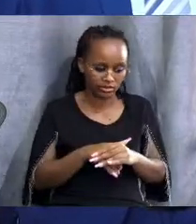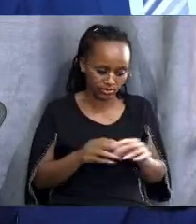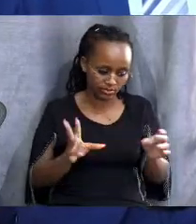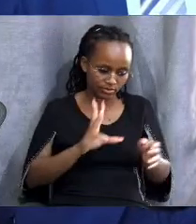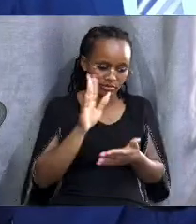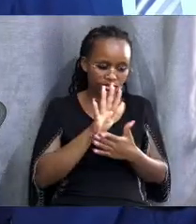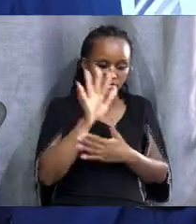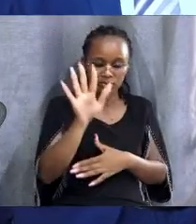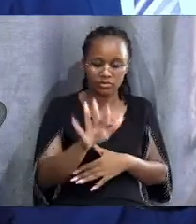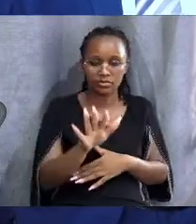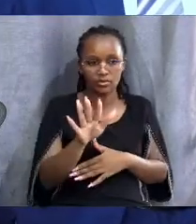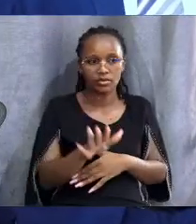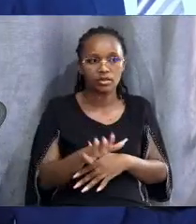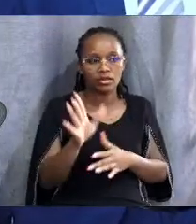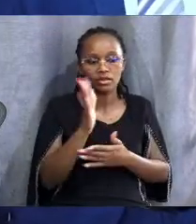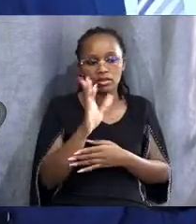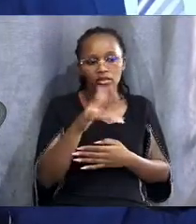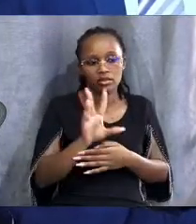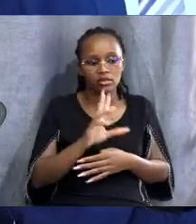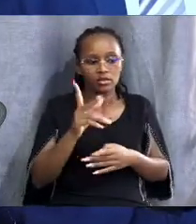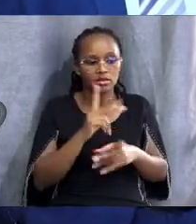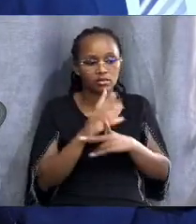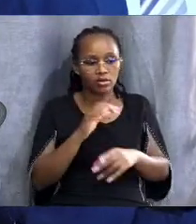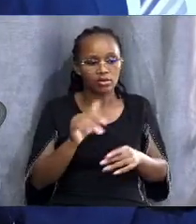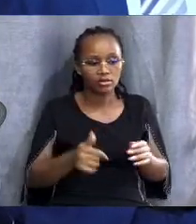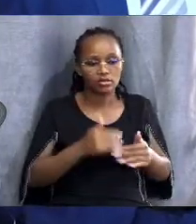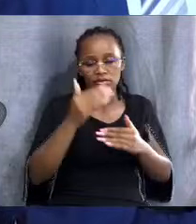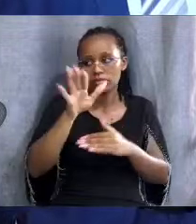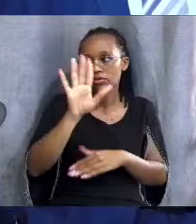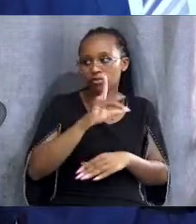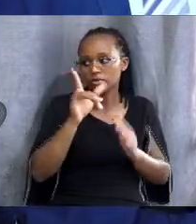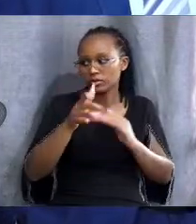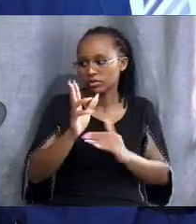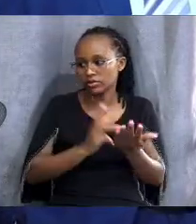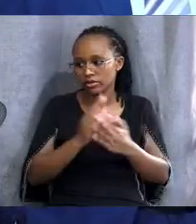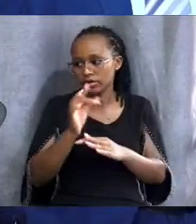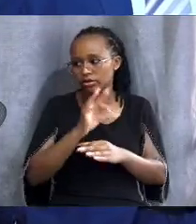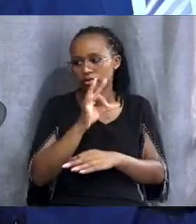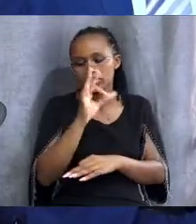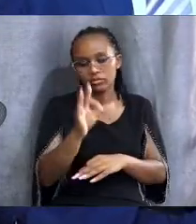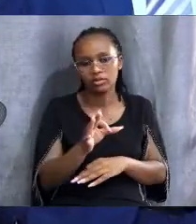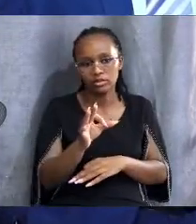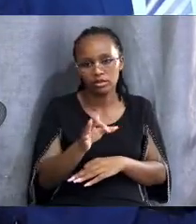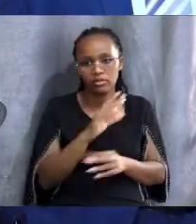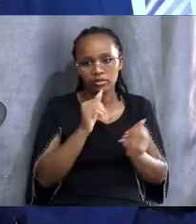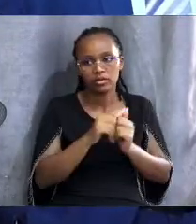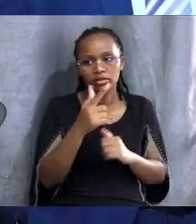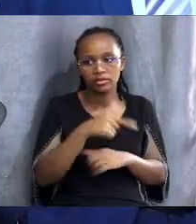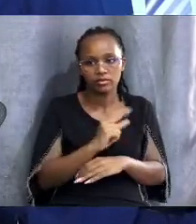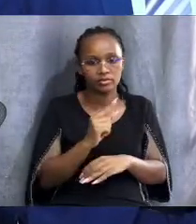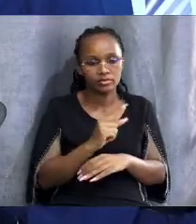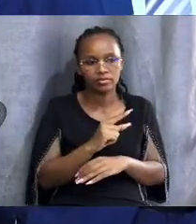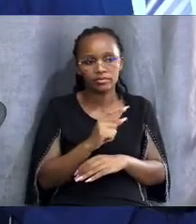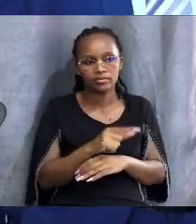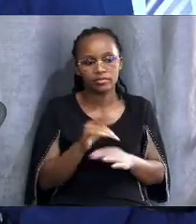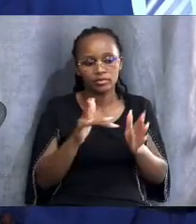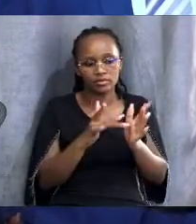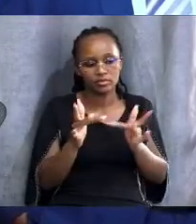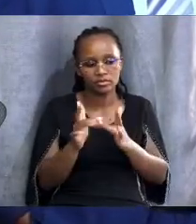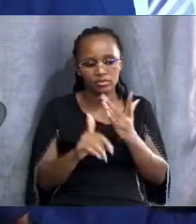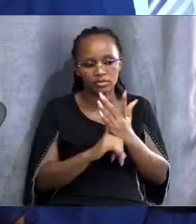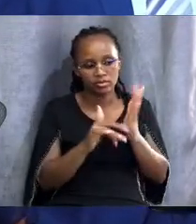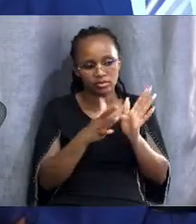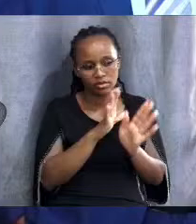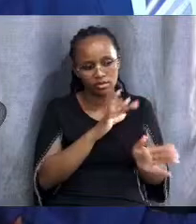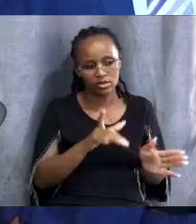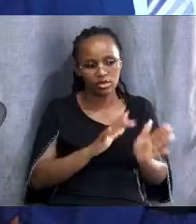yako. Na basi twajiweka mikononi mwako, na Roho wako Mtakatifu awe nasi. Na ni katika jina la